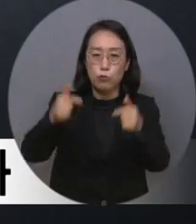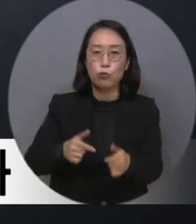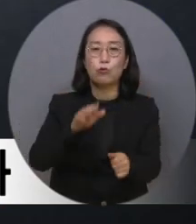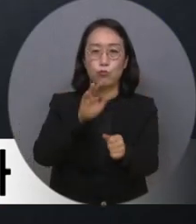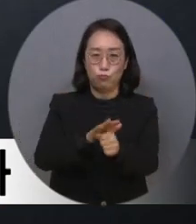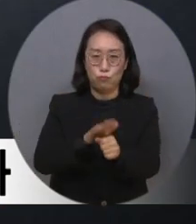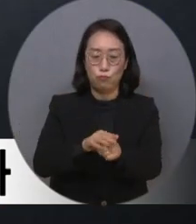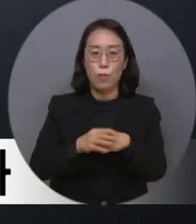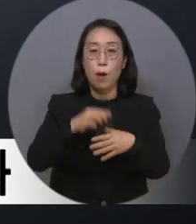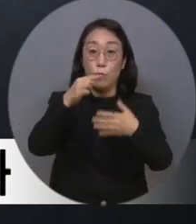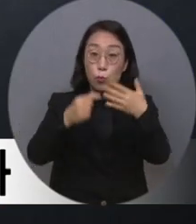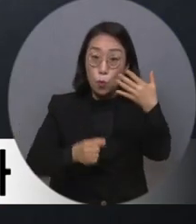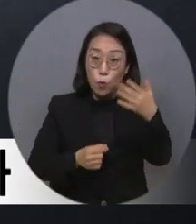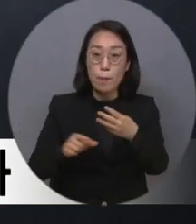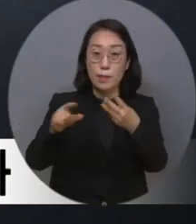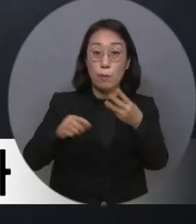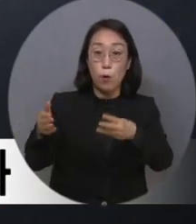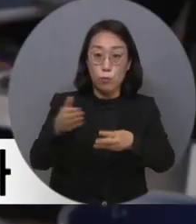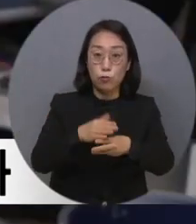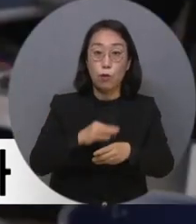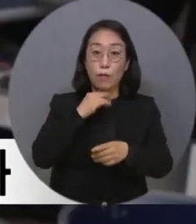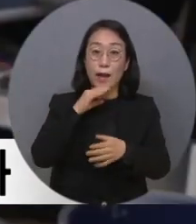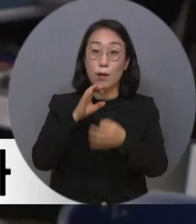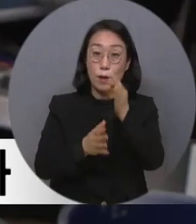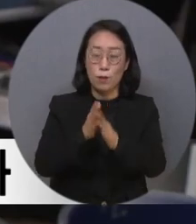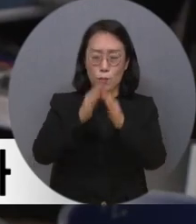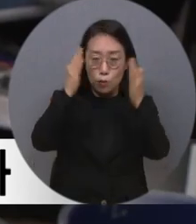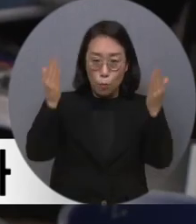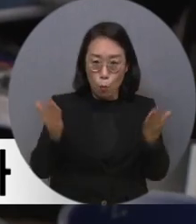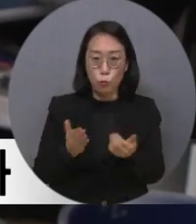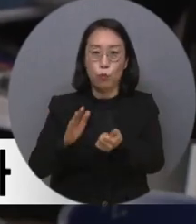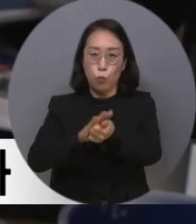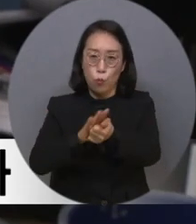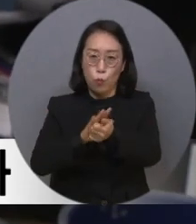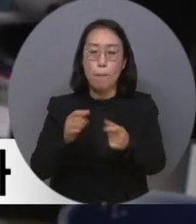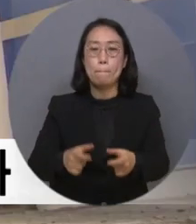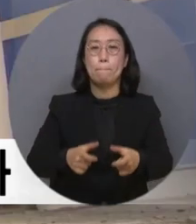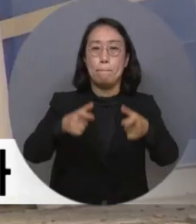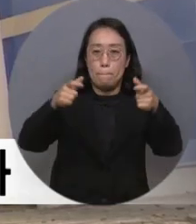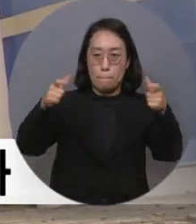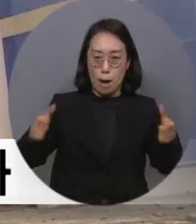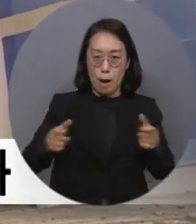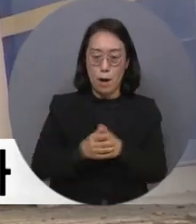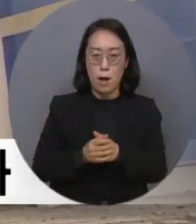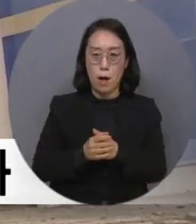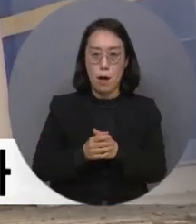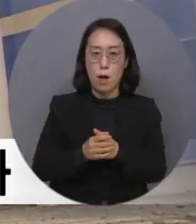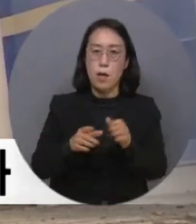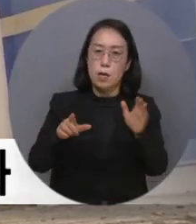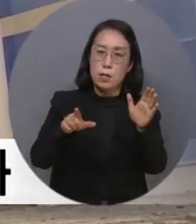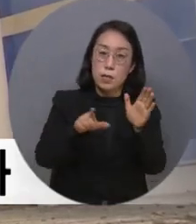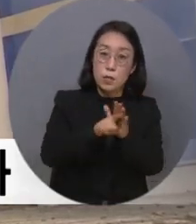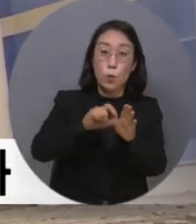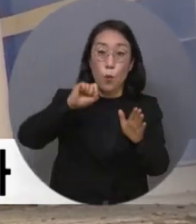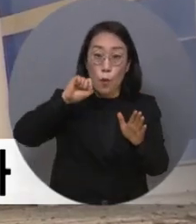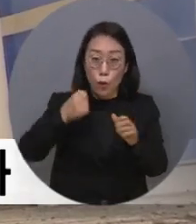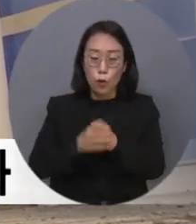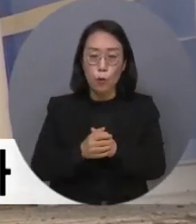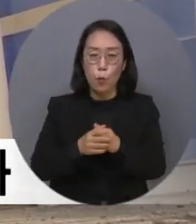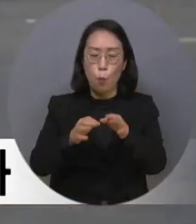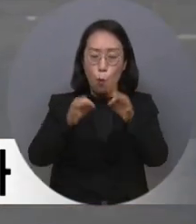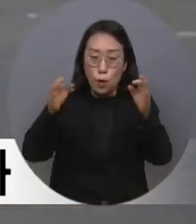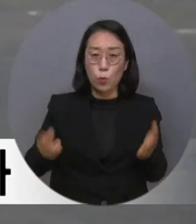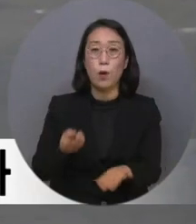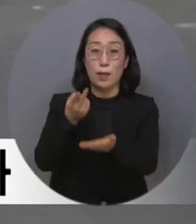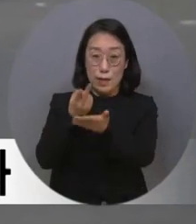프로그램을 3월부터 전 연령층으로 확대할 예정입니다. 대상은 저신용과 실직, 장기 입원, 재난